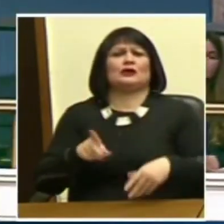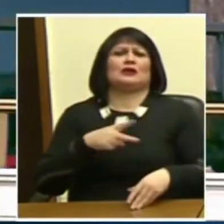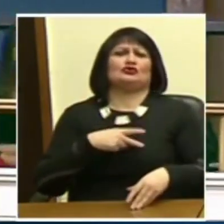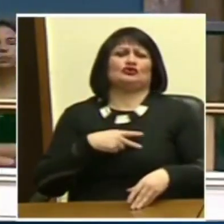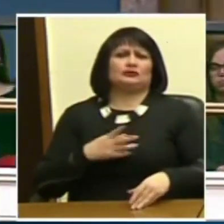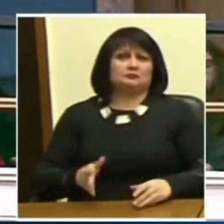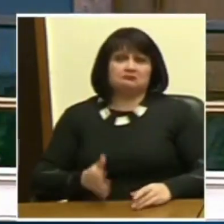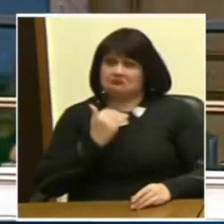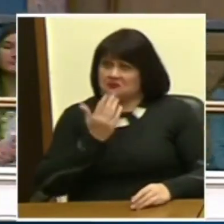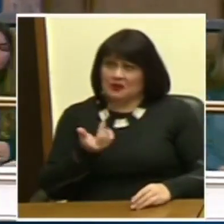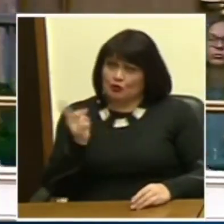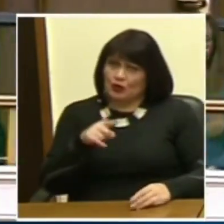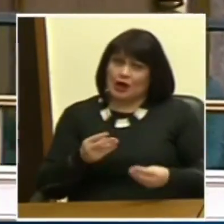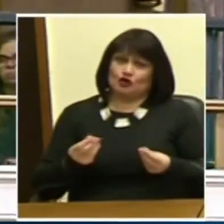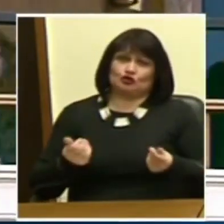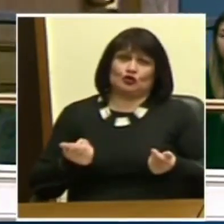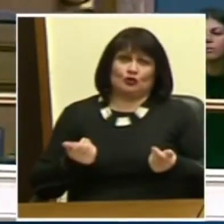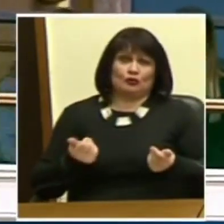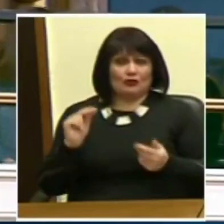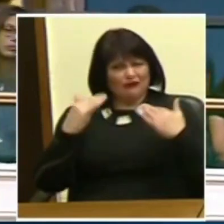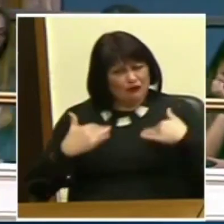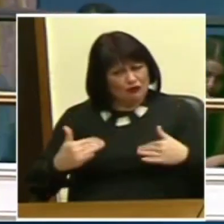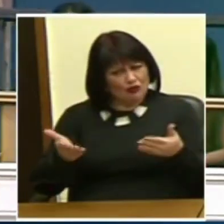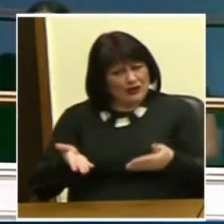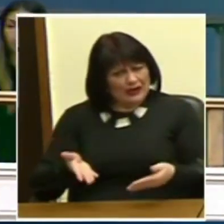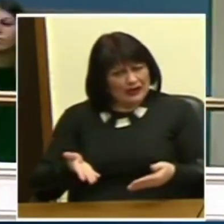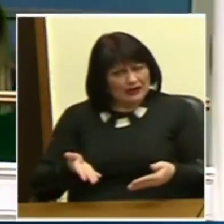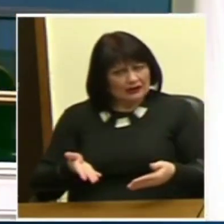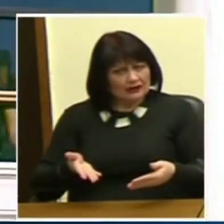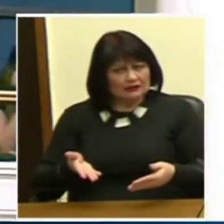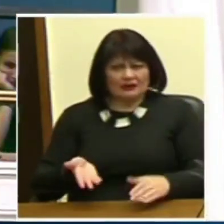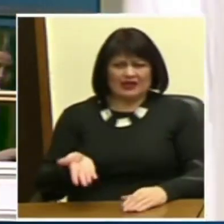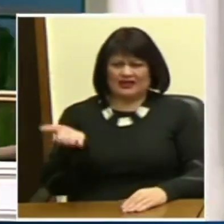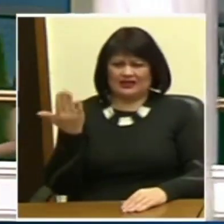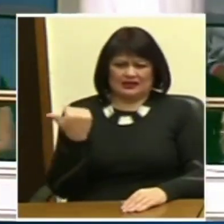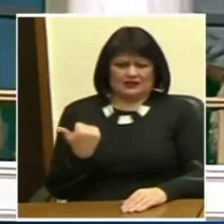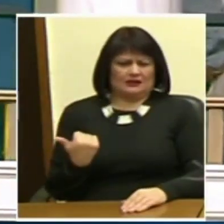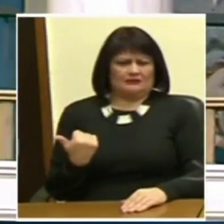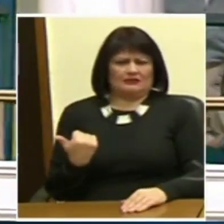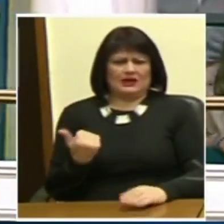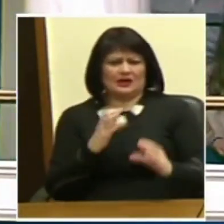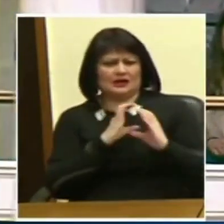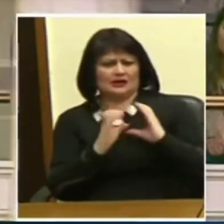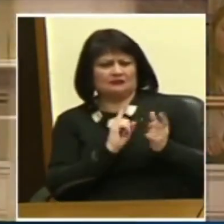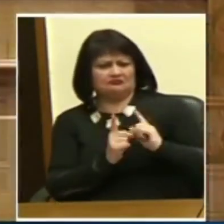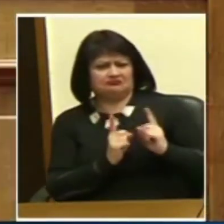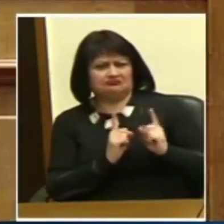φανταστούμε ελληνικό κοινοβούλιο στο οποίο να μην υπάρχει κανένα απολύτως κλίμα σύμπνοιας και